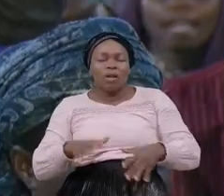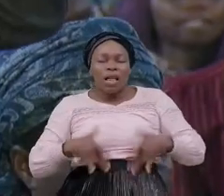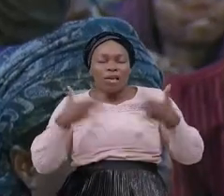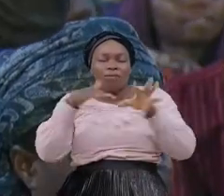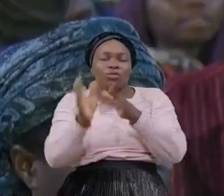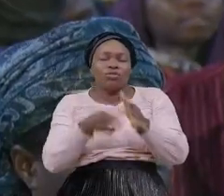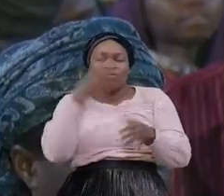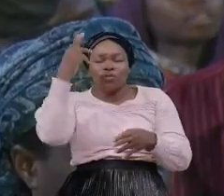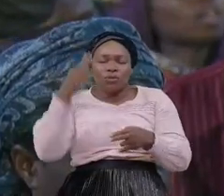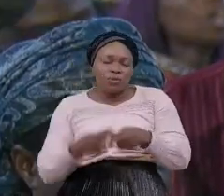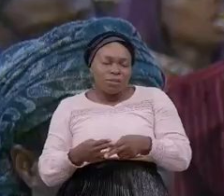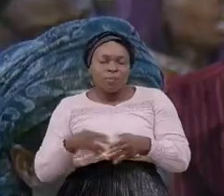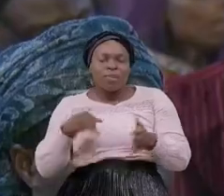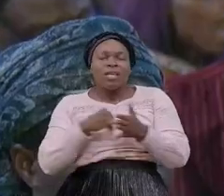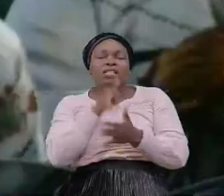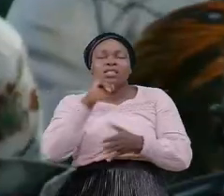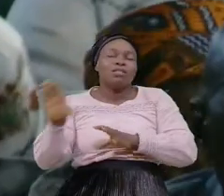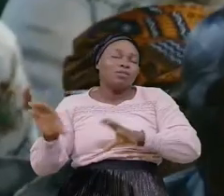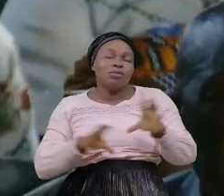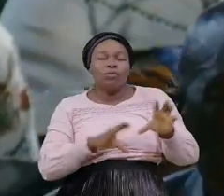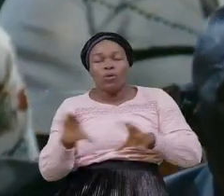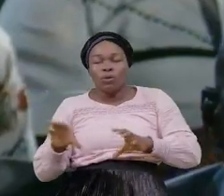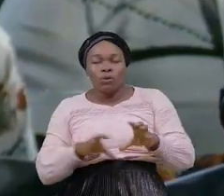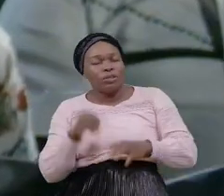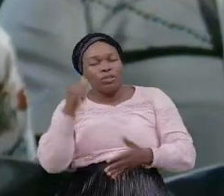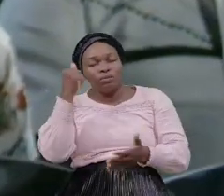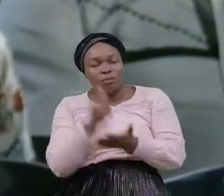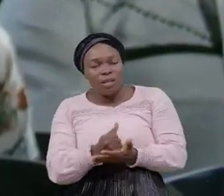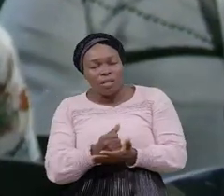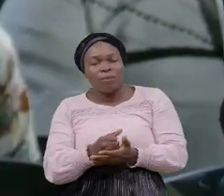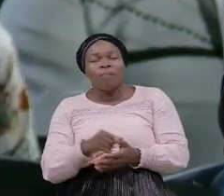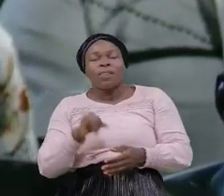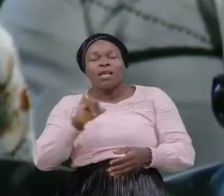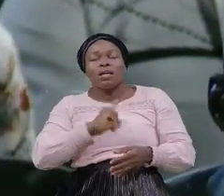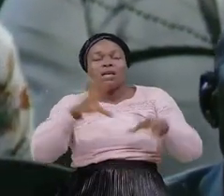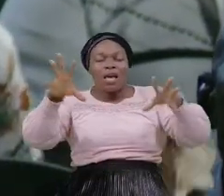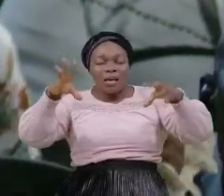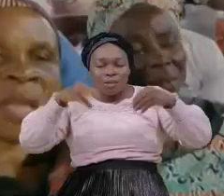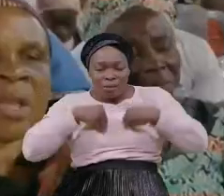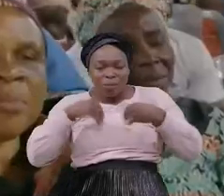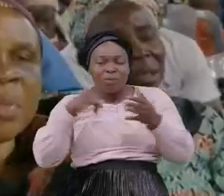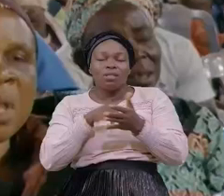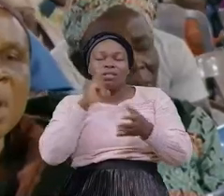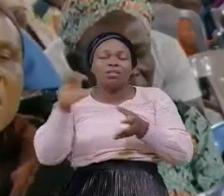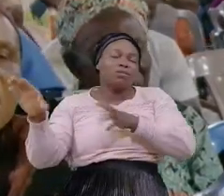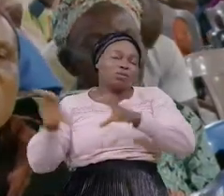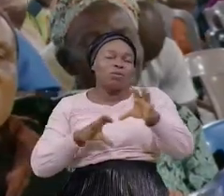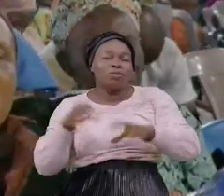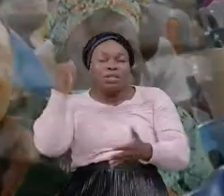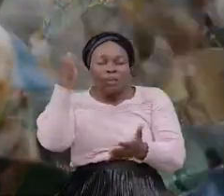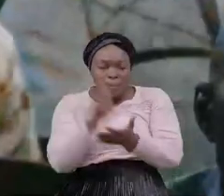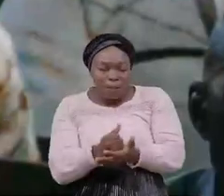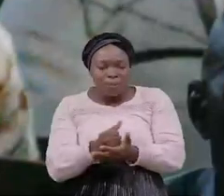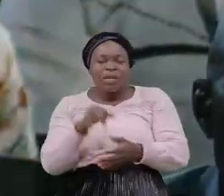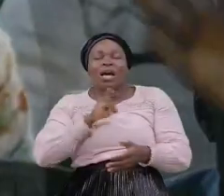Jésus. C'est fait. Je l'accepte. C'est fait.